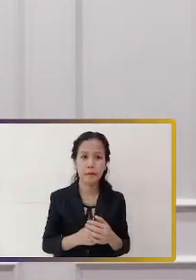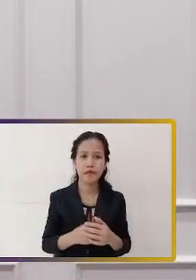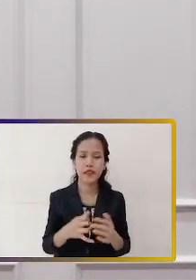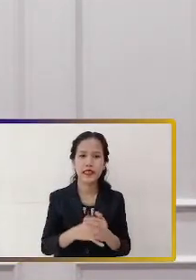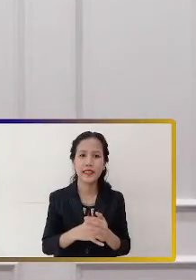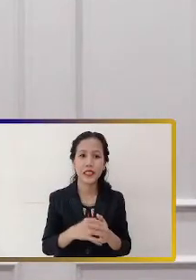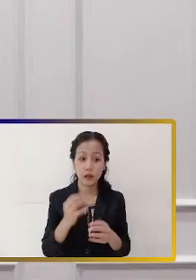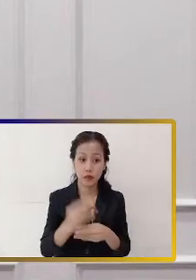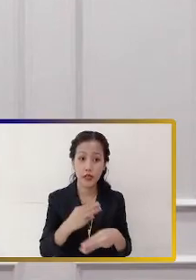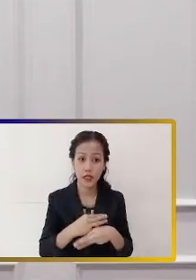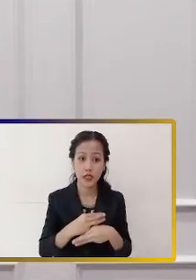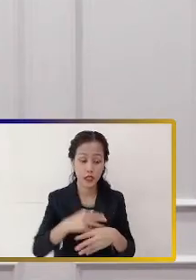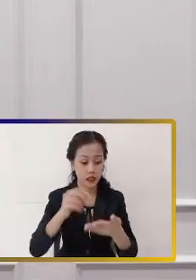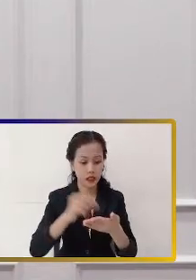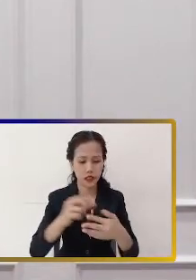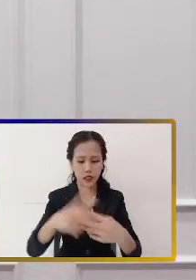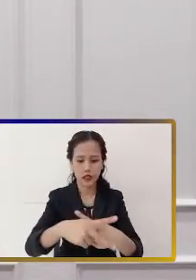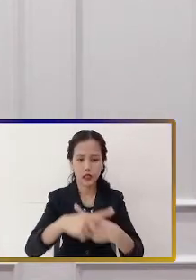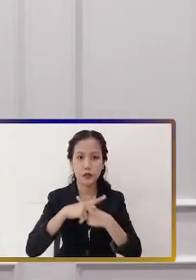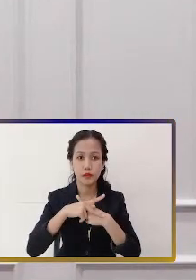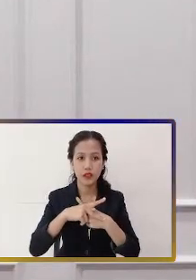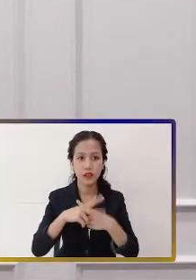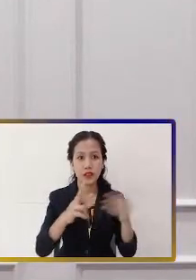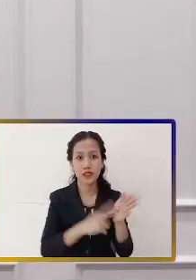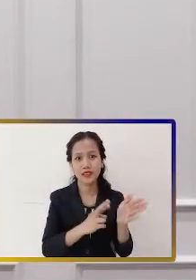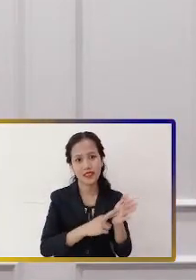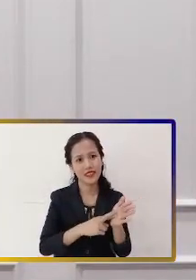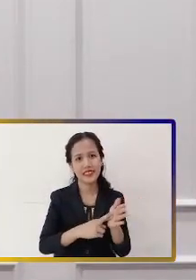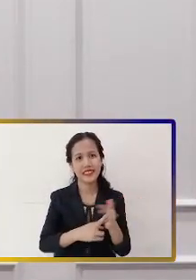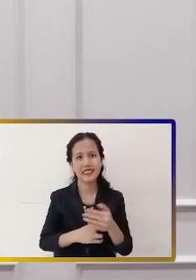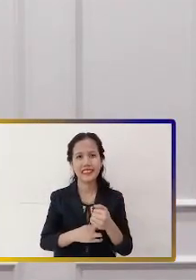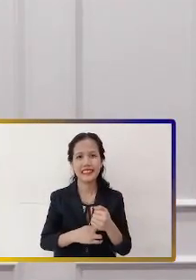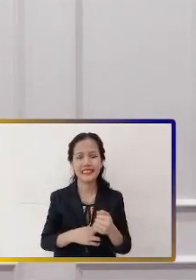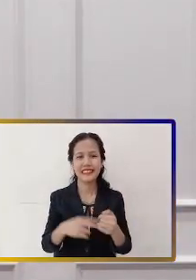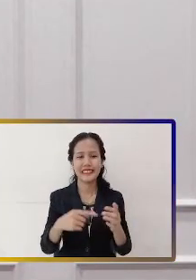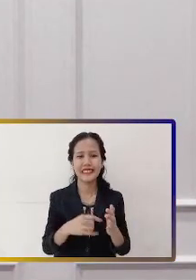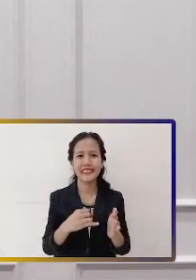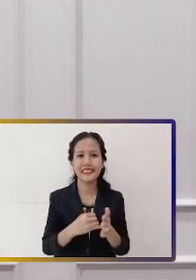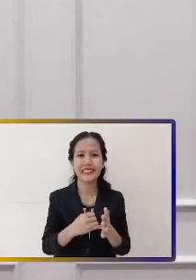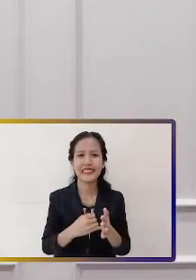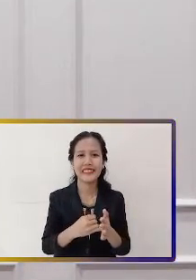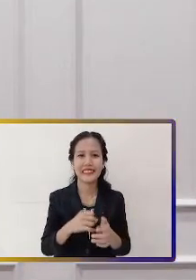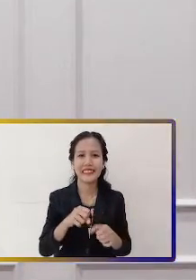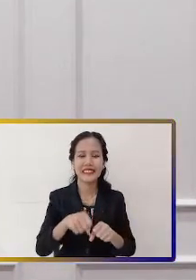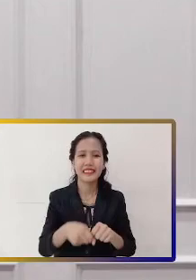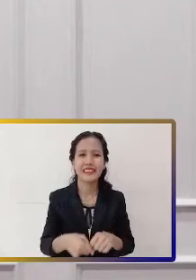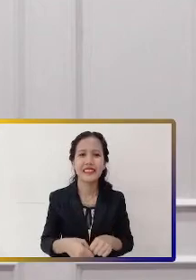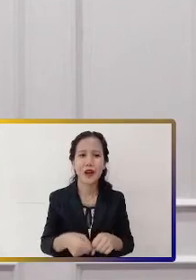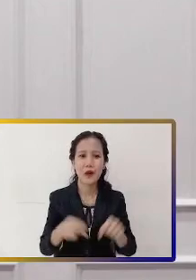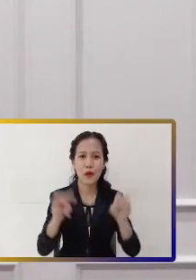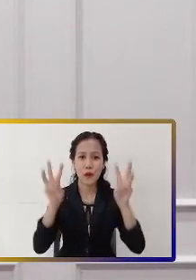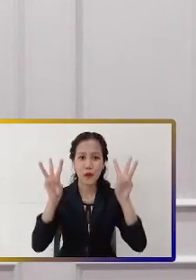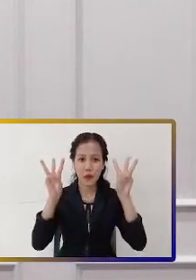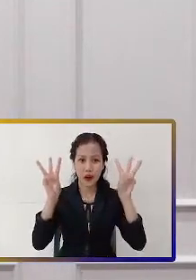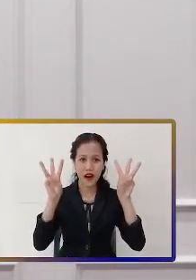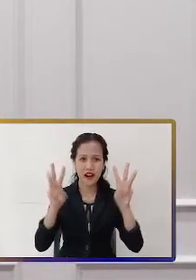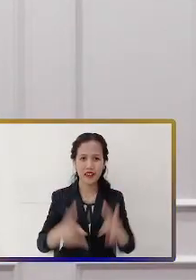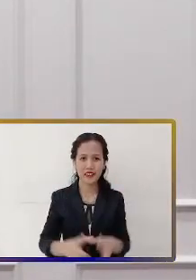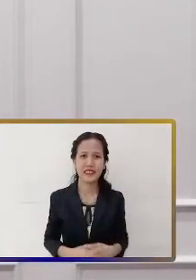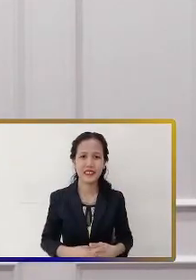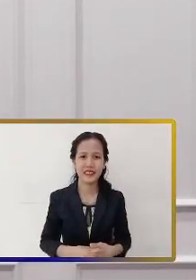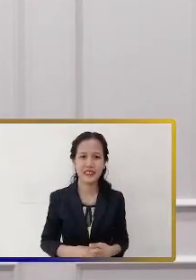booklet. You see? Now, it's so nice, kapatid. Nakita ko yung kulay, as in, kung ano yung pinadala ko sa